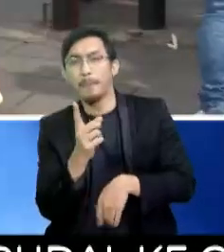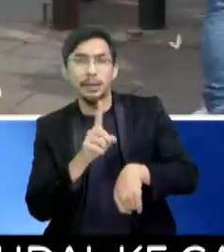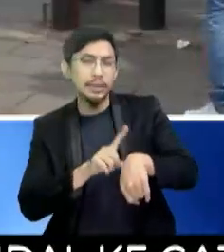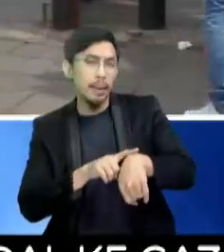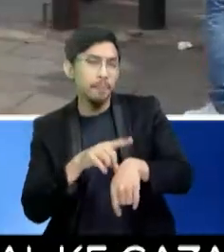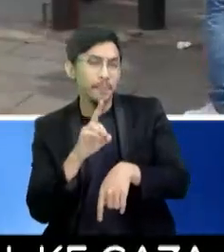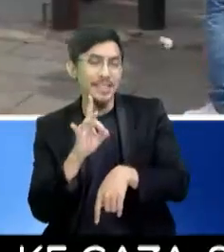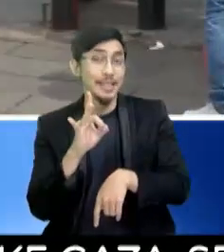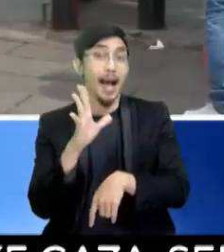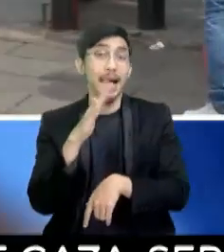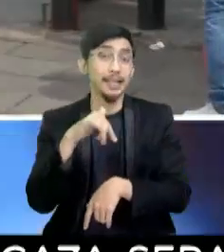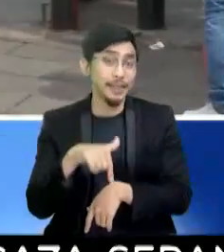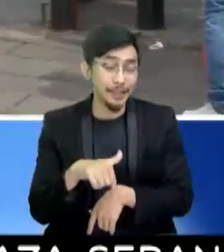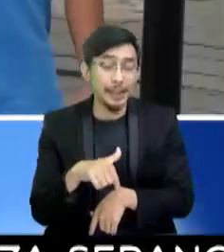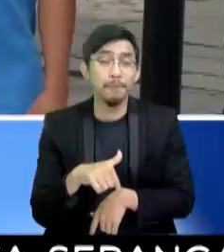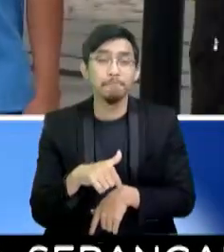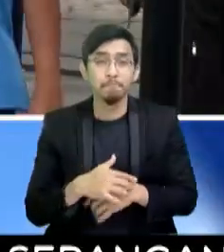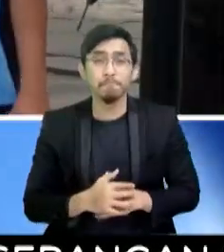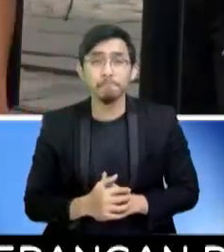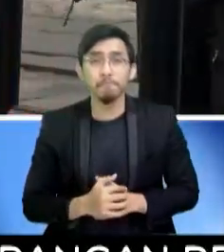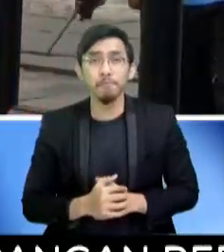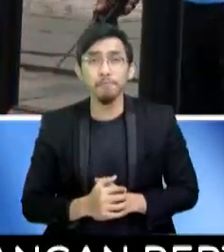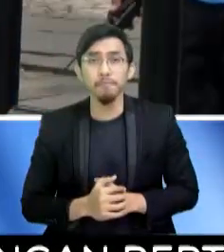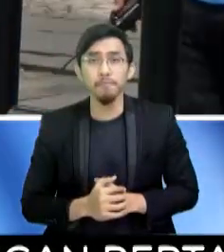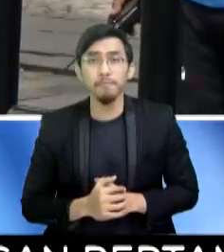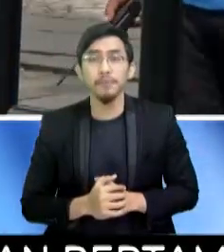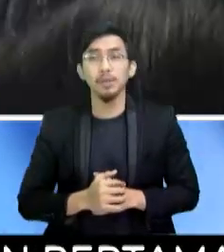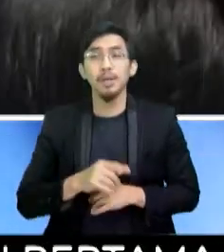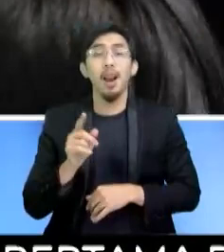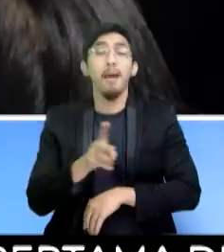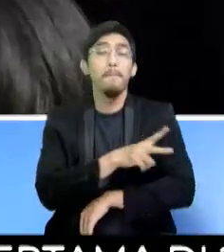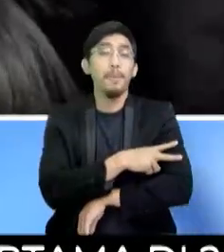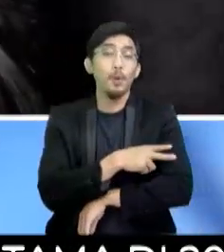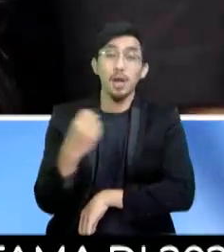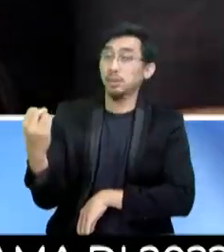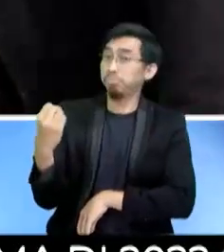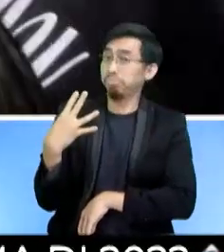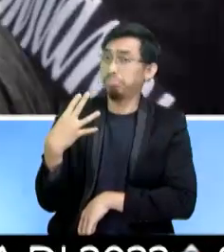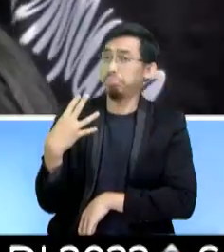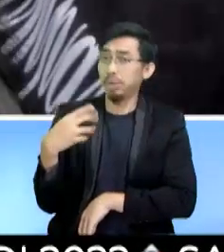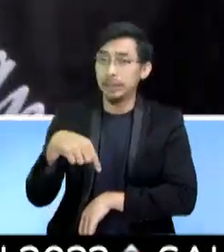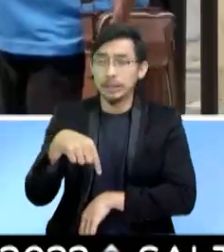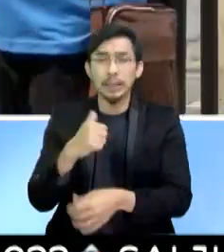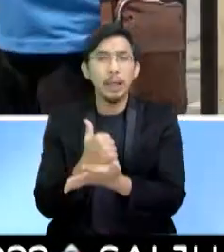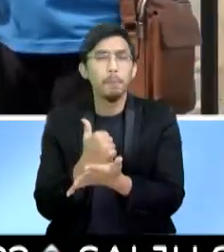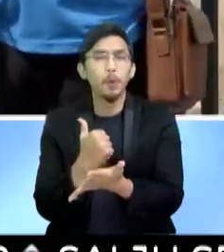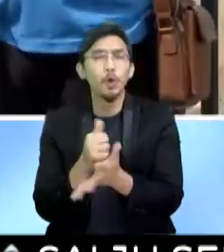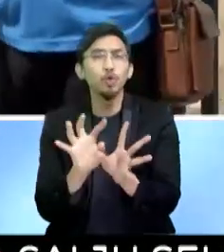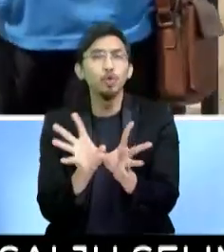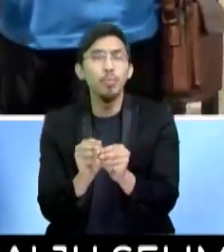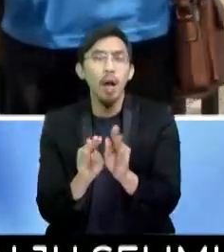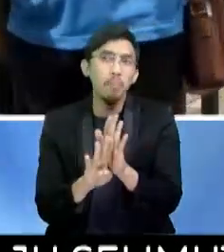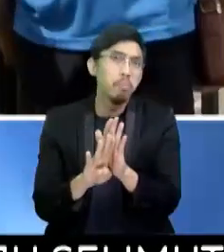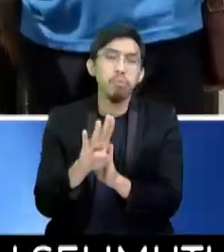dari pihak pengelola sendiri menyebut selama libur tahun baru 2022 belum ada kenaikan jumlah pengunjung